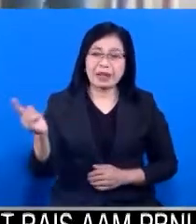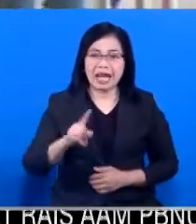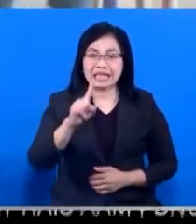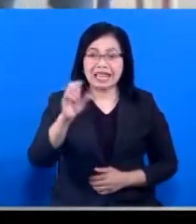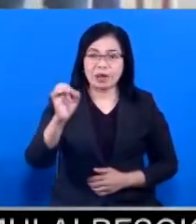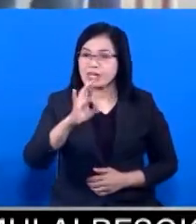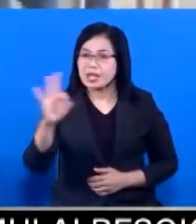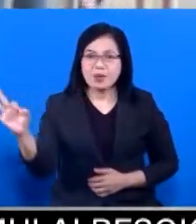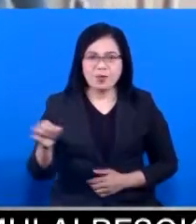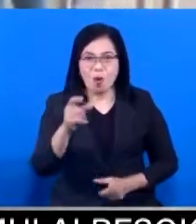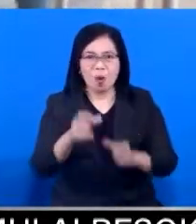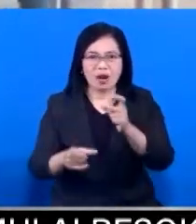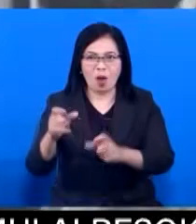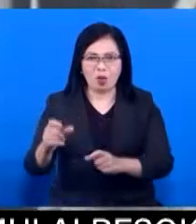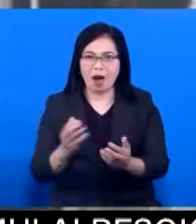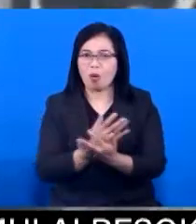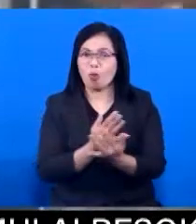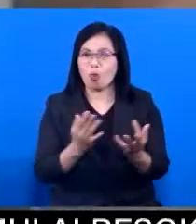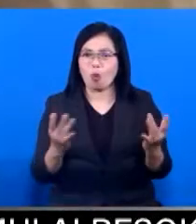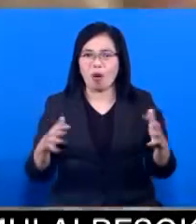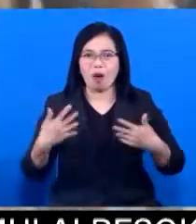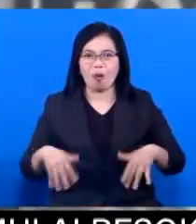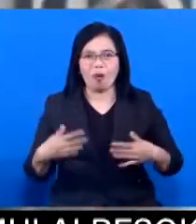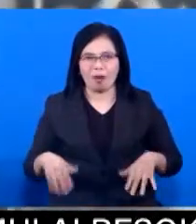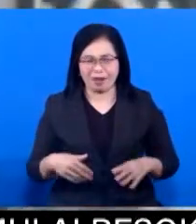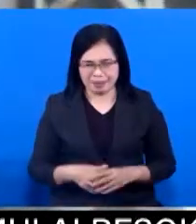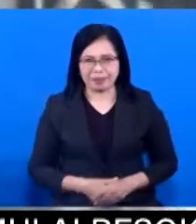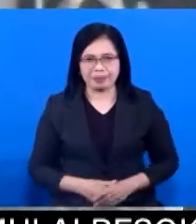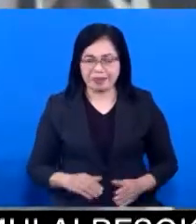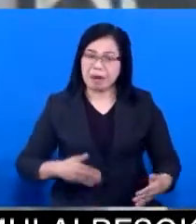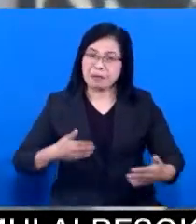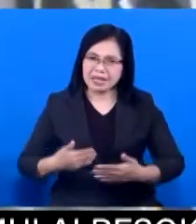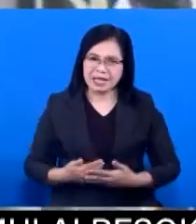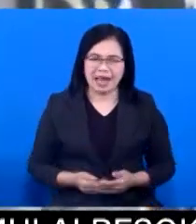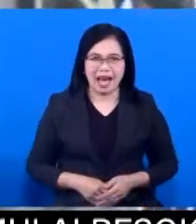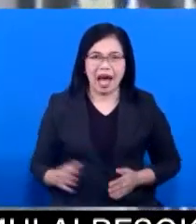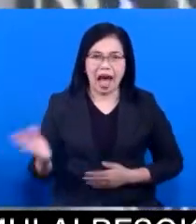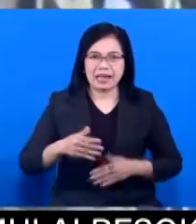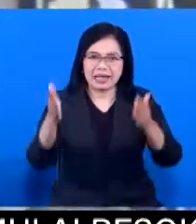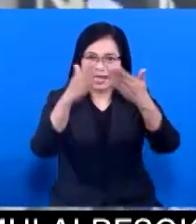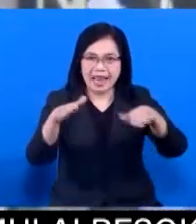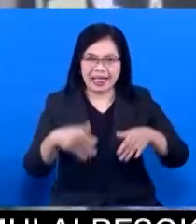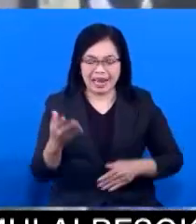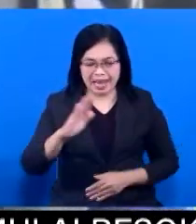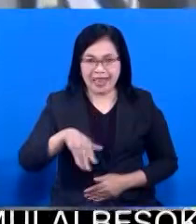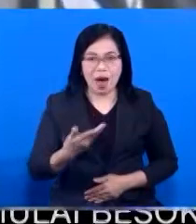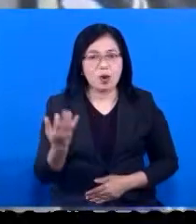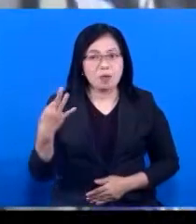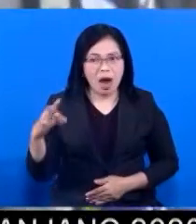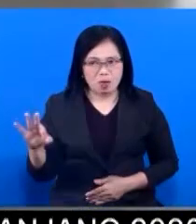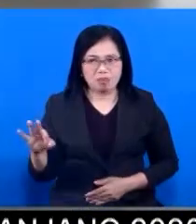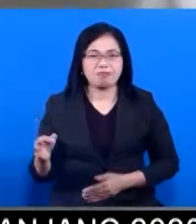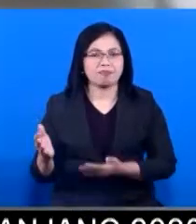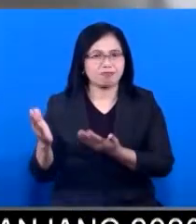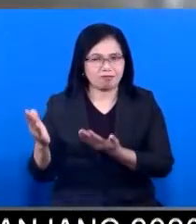Untuk optimalisasi pengawasan penerapan protokol kesehatan pada periode Natal dan Tahun Baru, Bandara Ngurah Rai Bali akan fokus pada penanganan alur